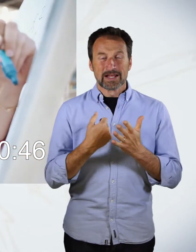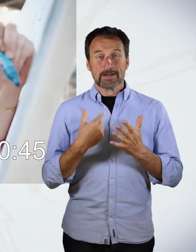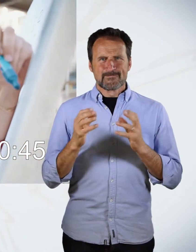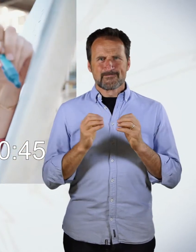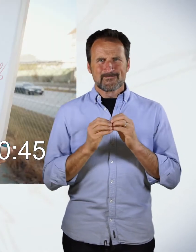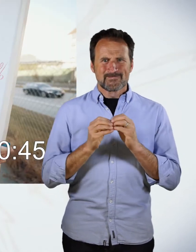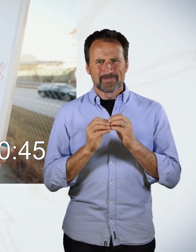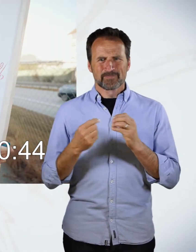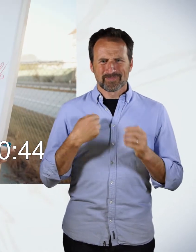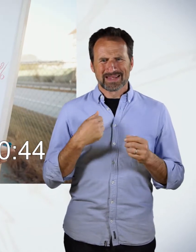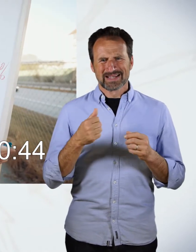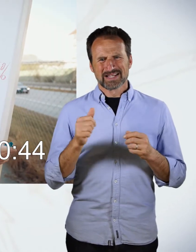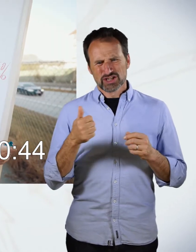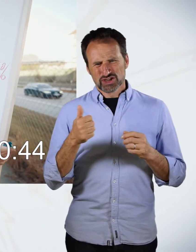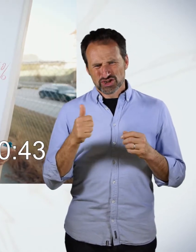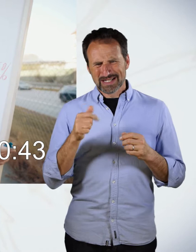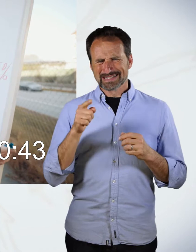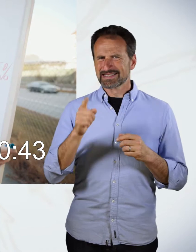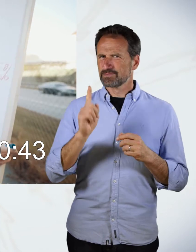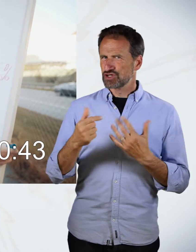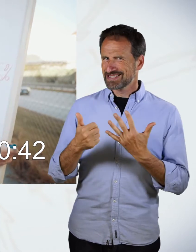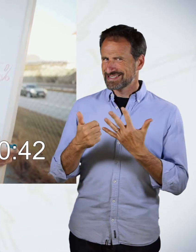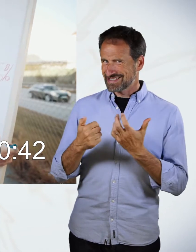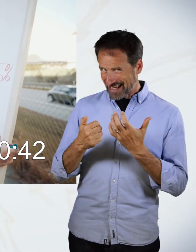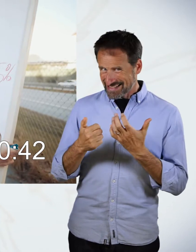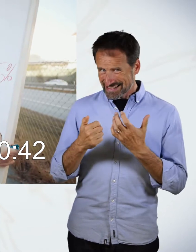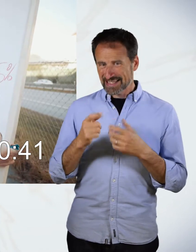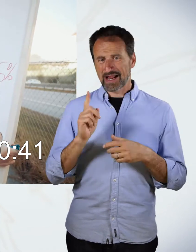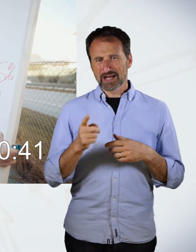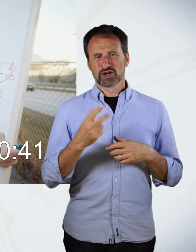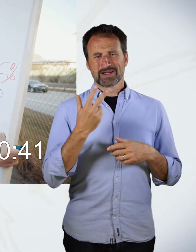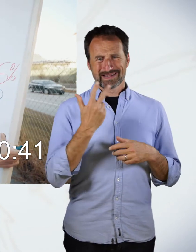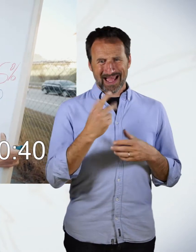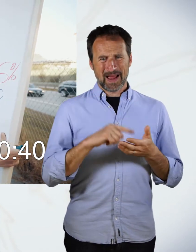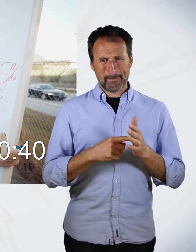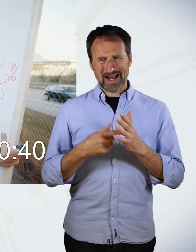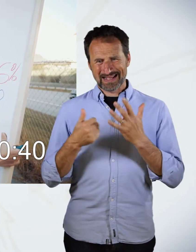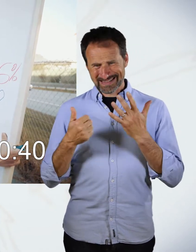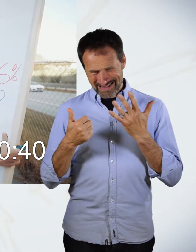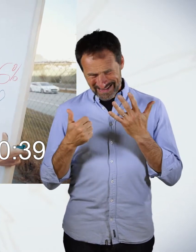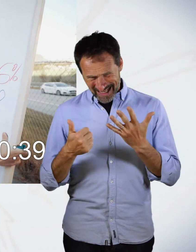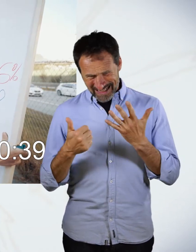Ich schätze, das müsste 60 sein. Deswegen gehe ich jetzt 3 mal 6 ist